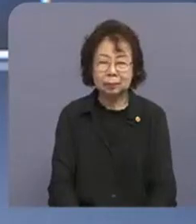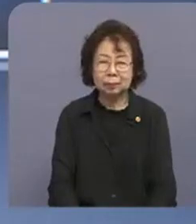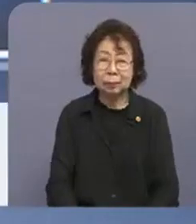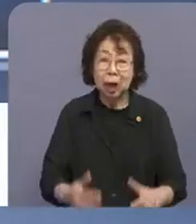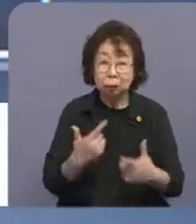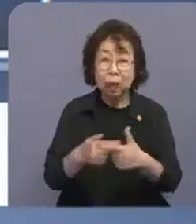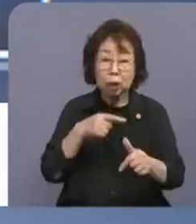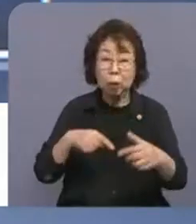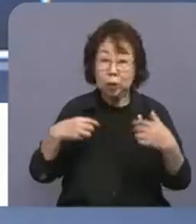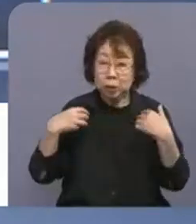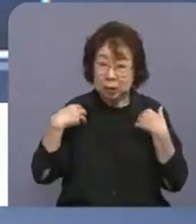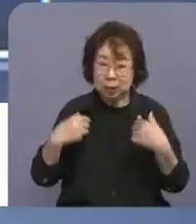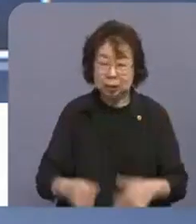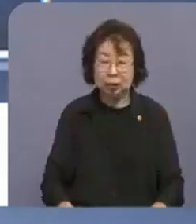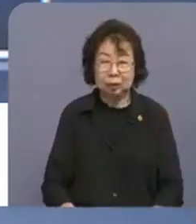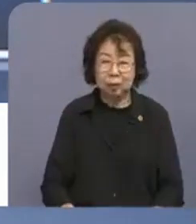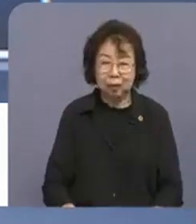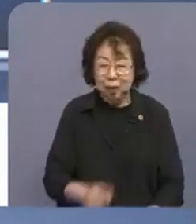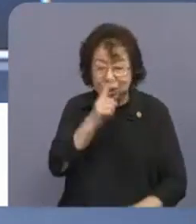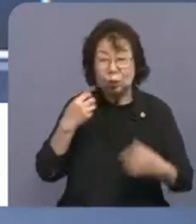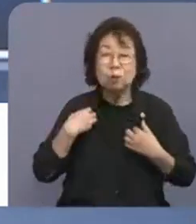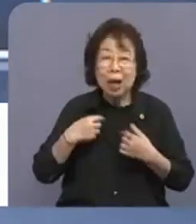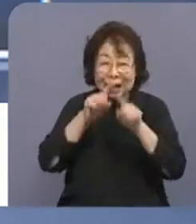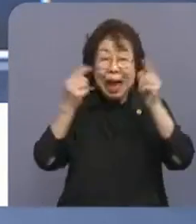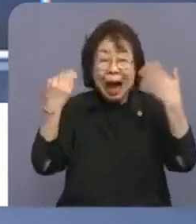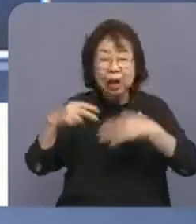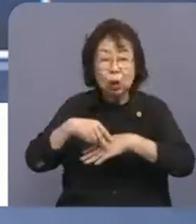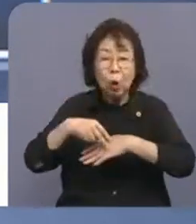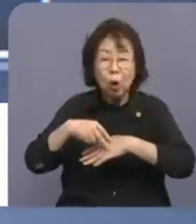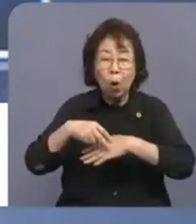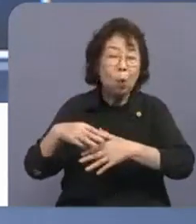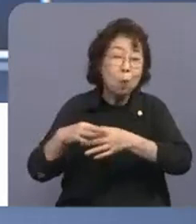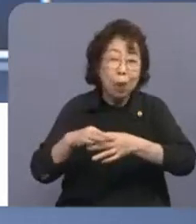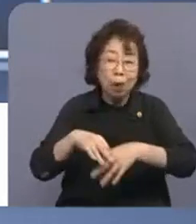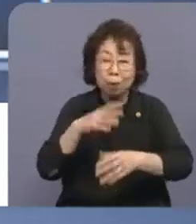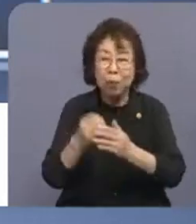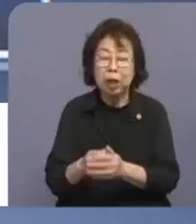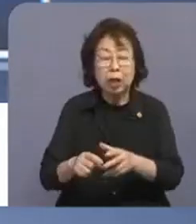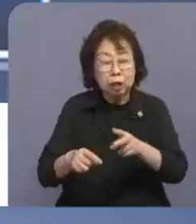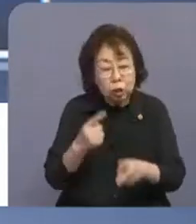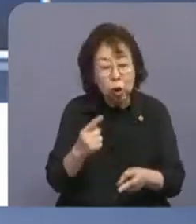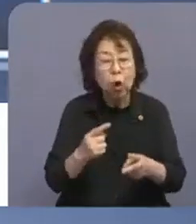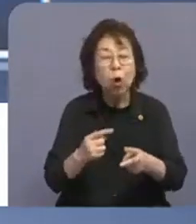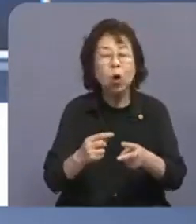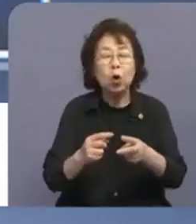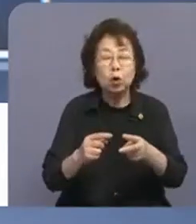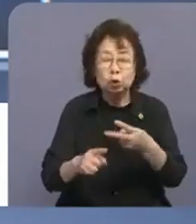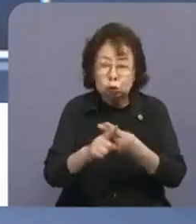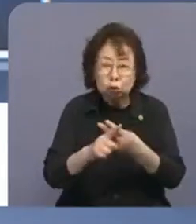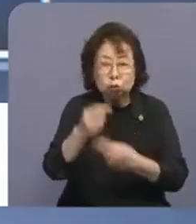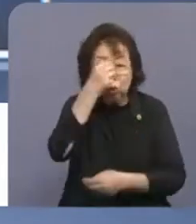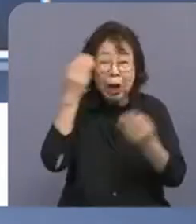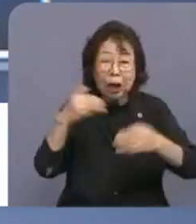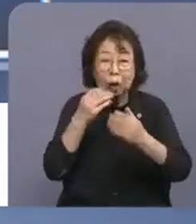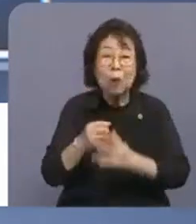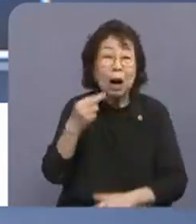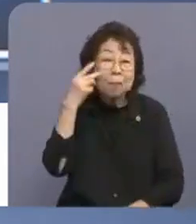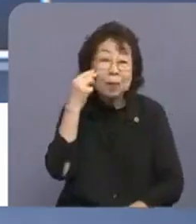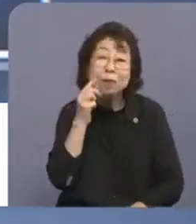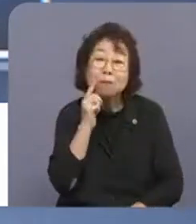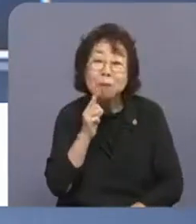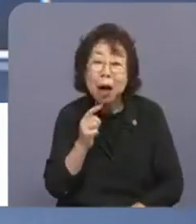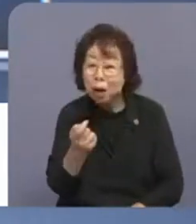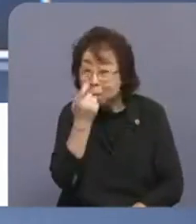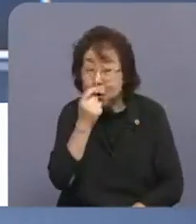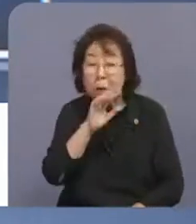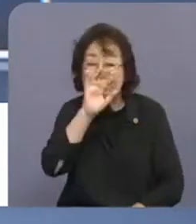자, 부산시 교육청과 지역 국립대학교가 함께 마련한 초중등학생 대상 인성 영어 캠프가 학생들에게 큰 호응을 얻고